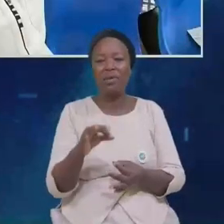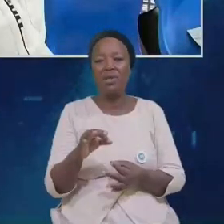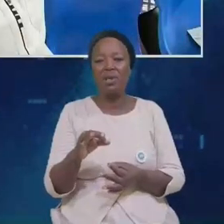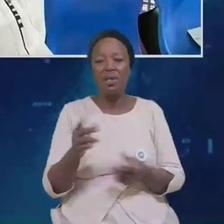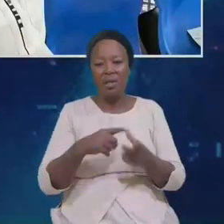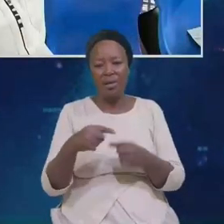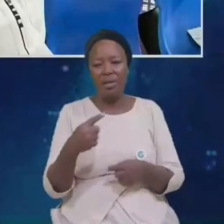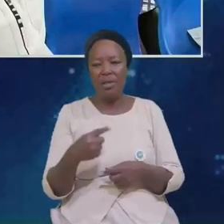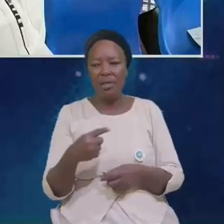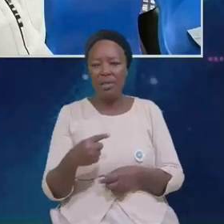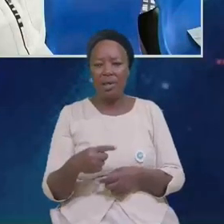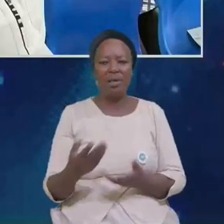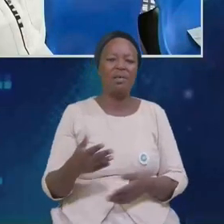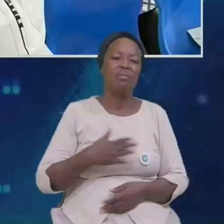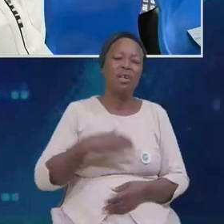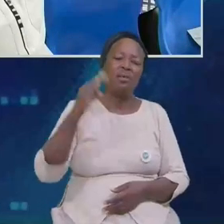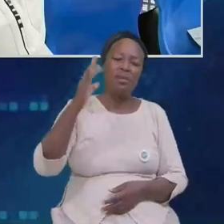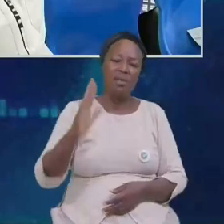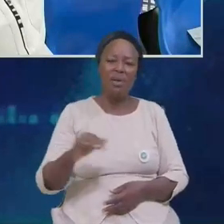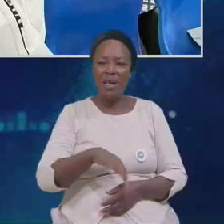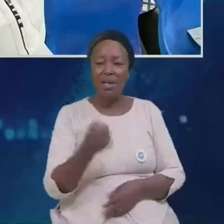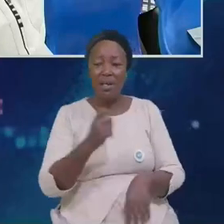ah pasteur, chaque fois que